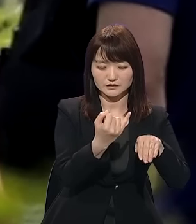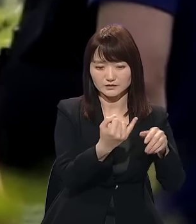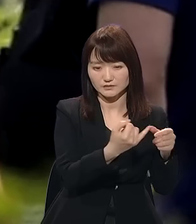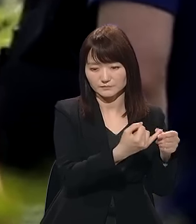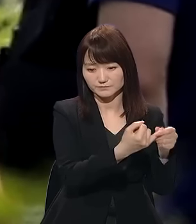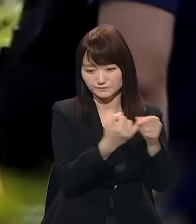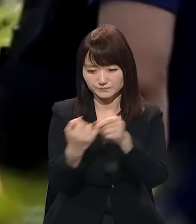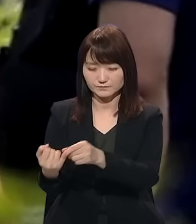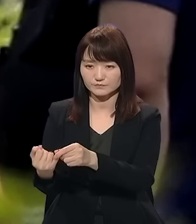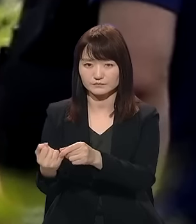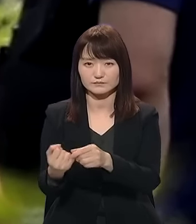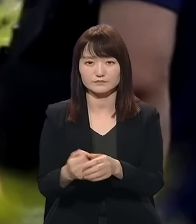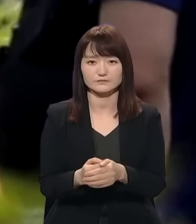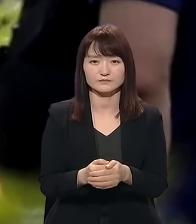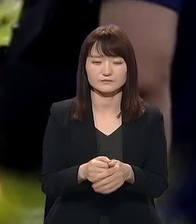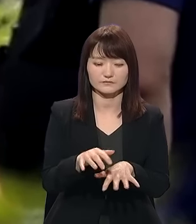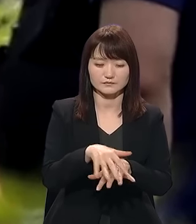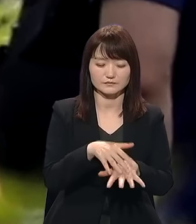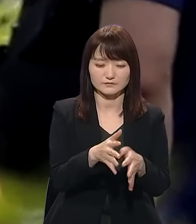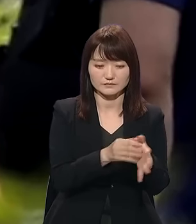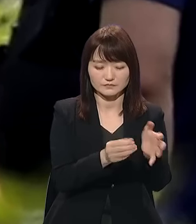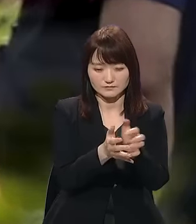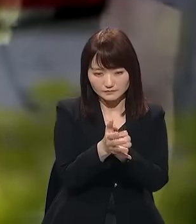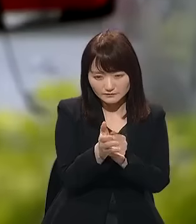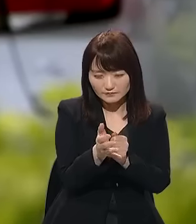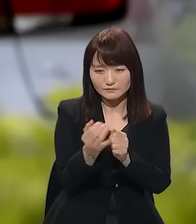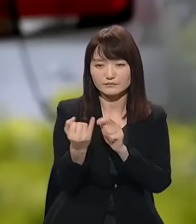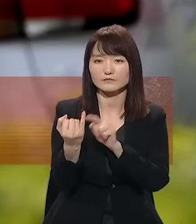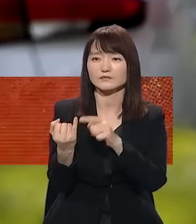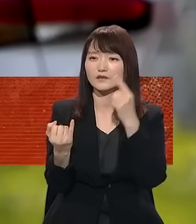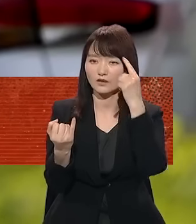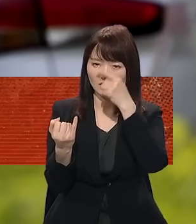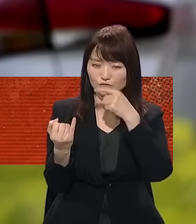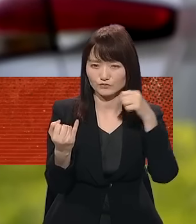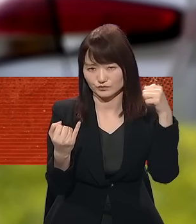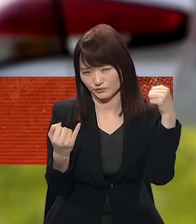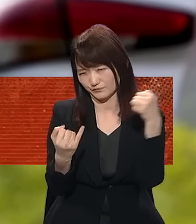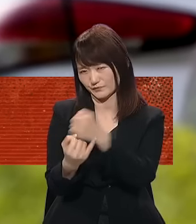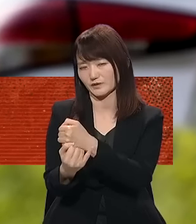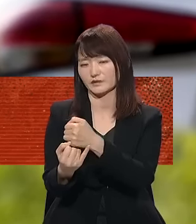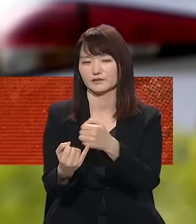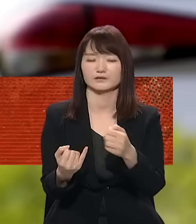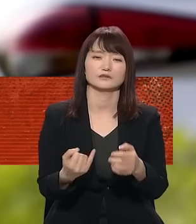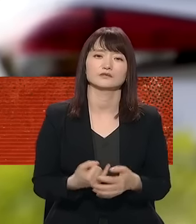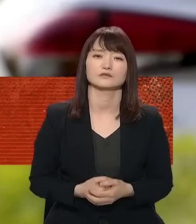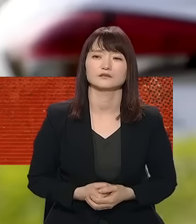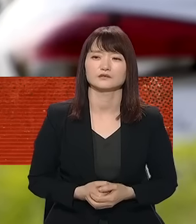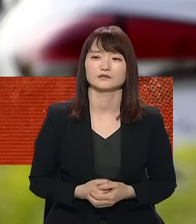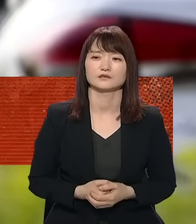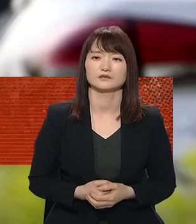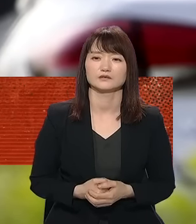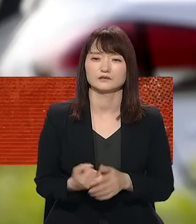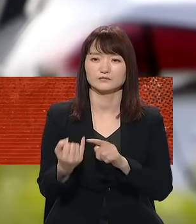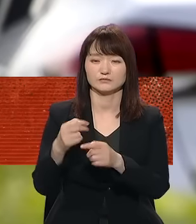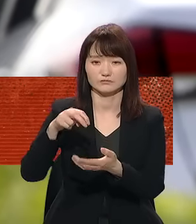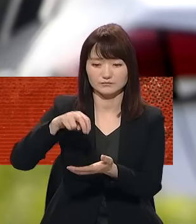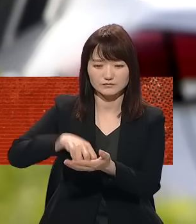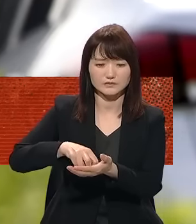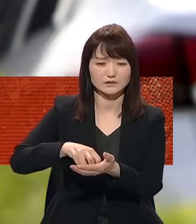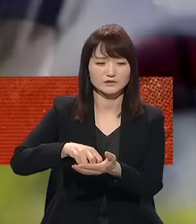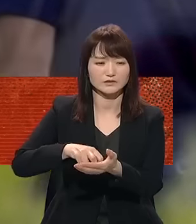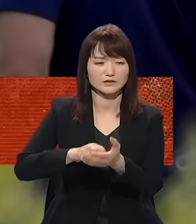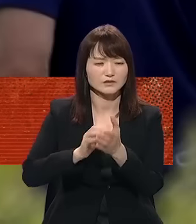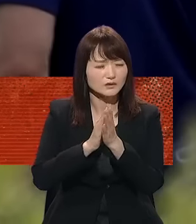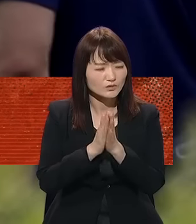목장갑을 양손에 착용한 채로 피자 얼굴을 때리기 시작을 했는데요에 피해자가 무릎을 꿇고 애원을